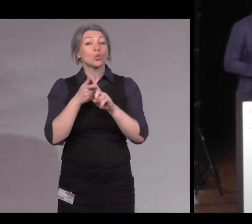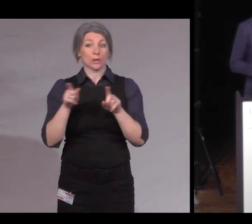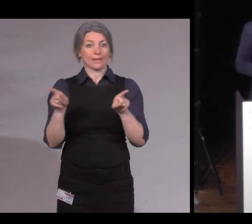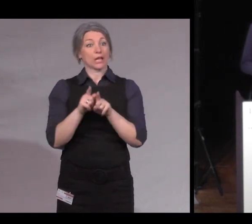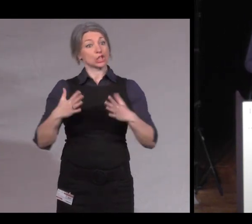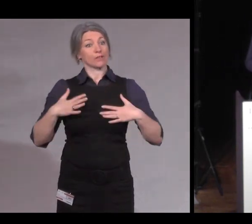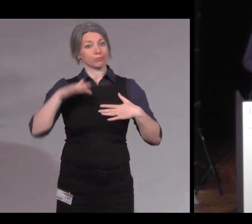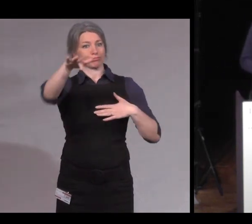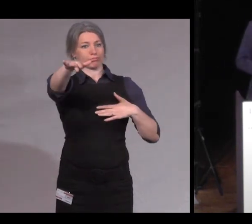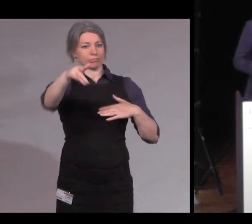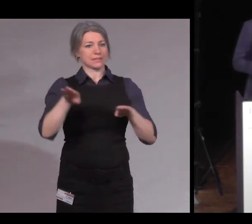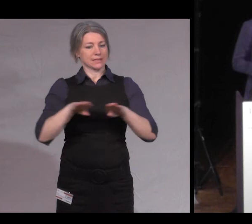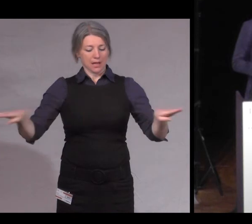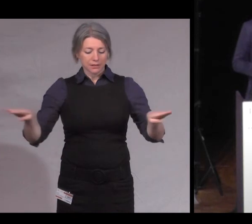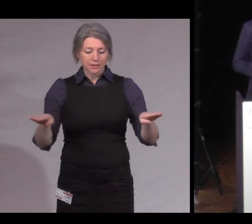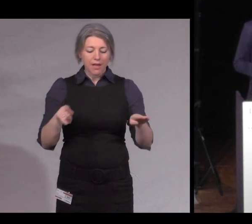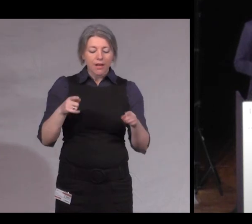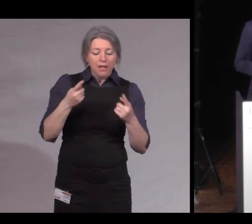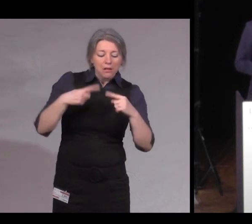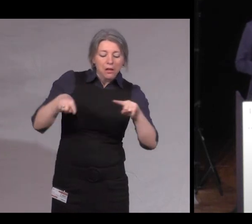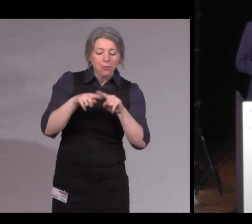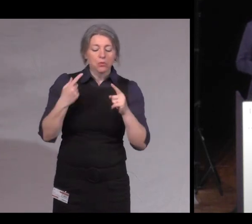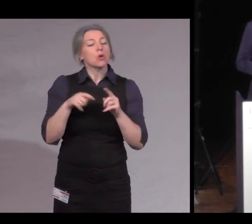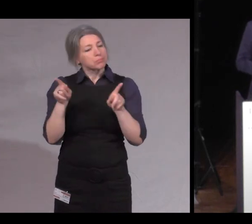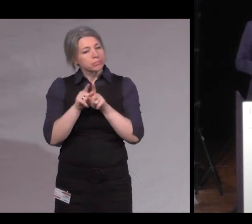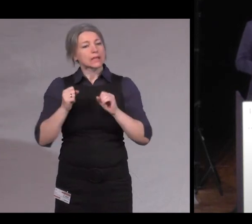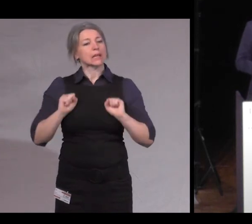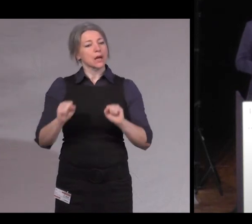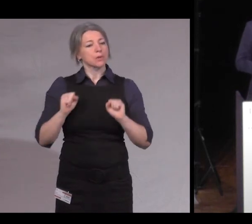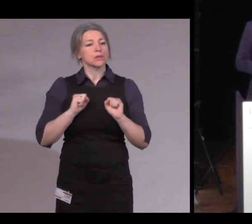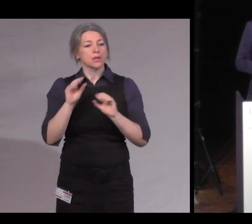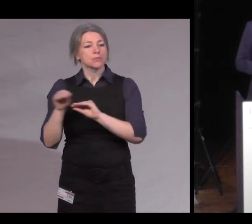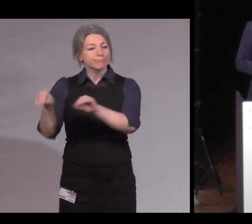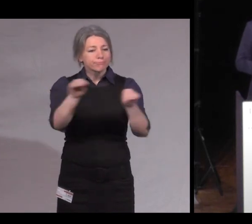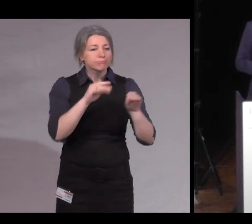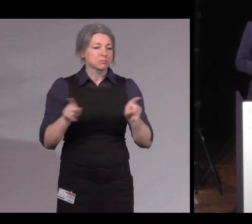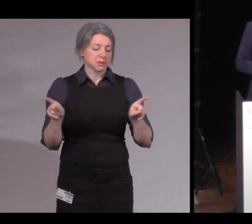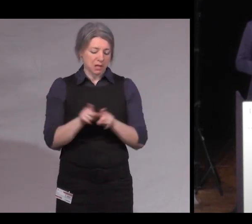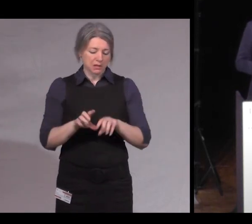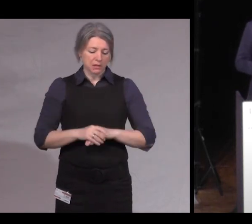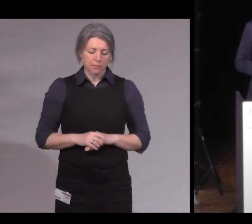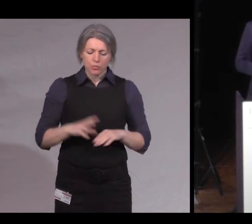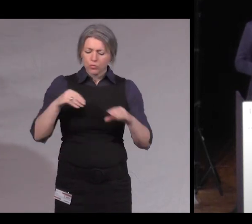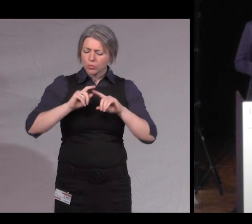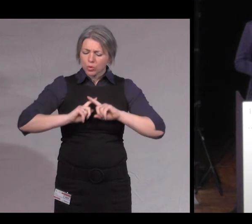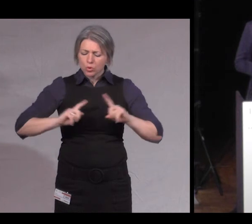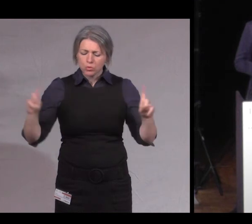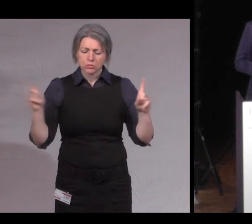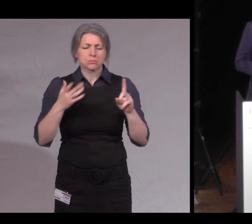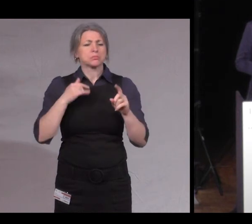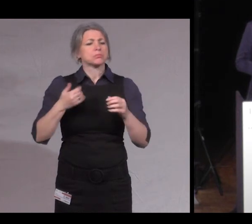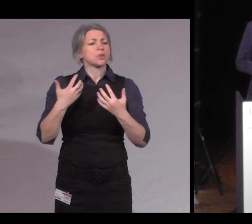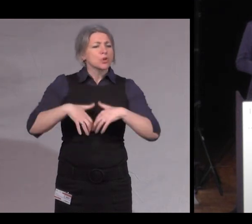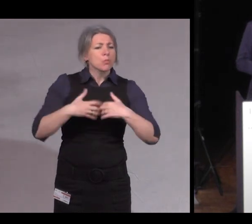stránku, je kognitivní walker, rehabilitace a transport s užitím GSM modulu, sledování vitální